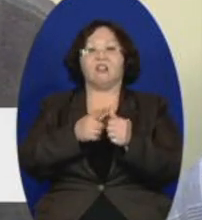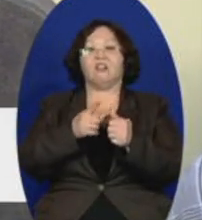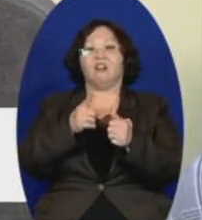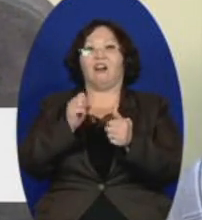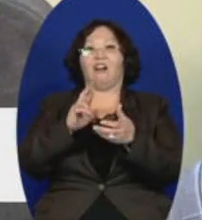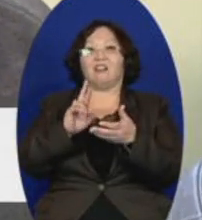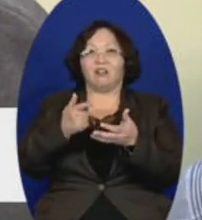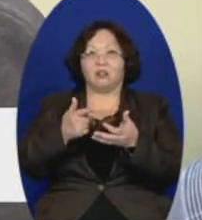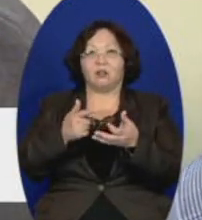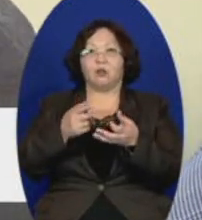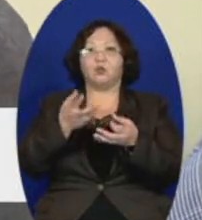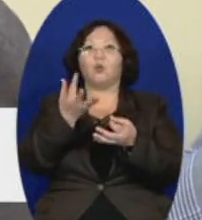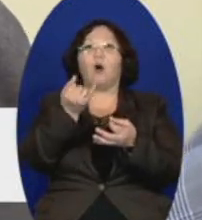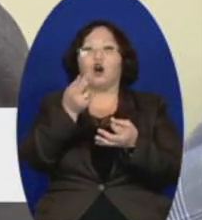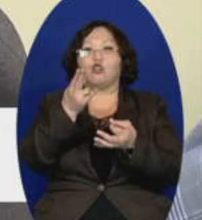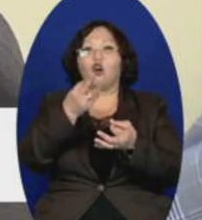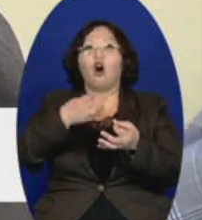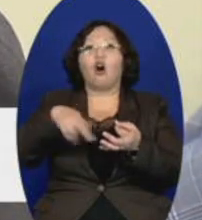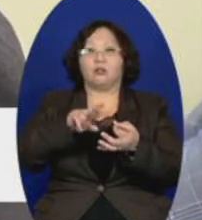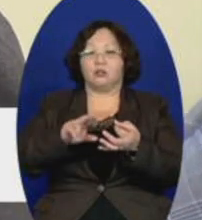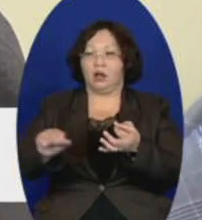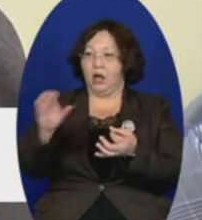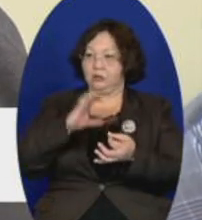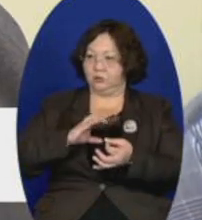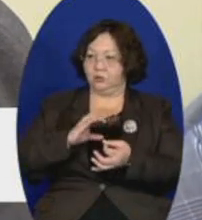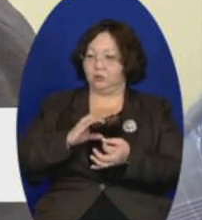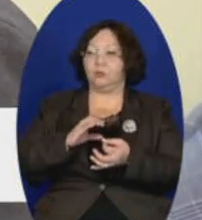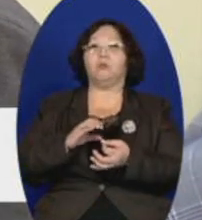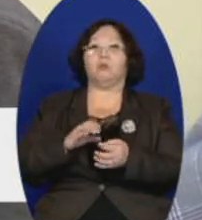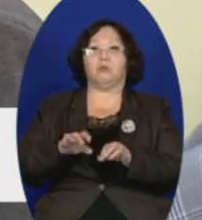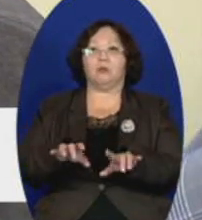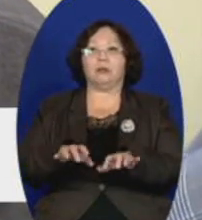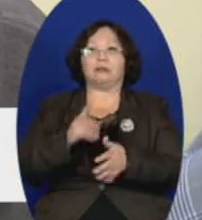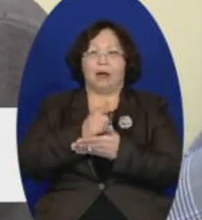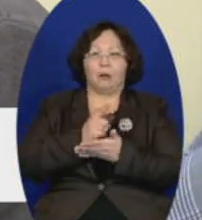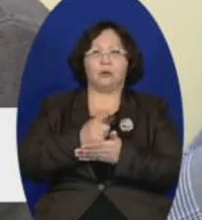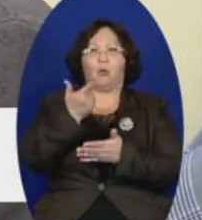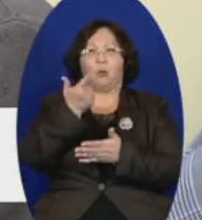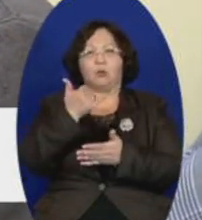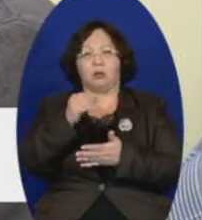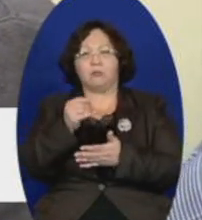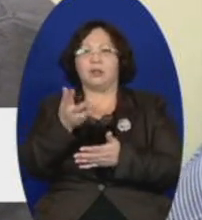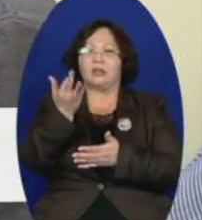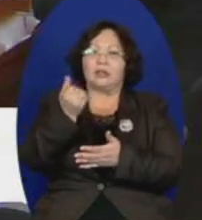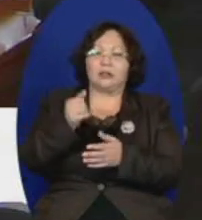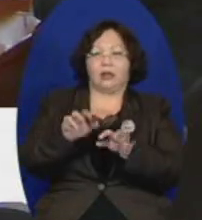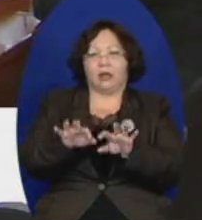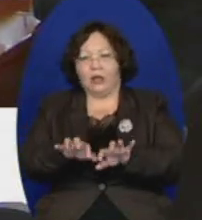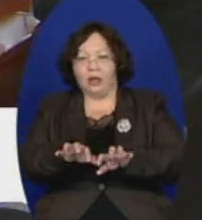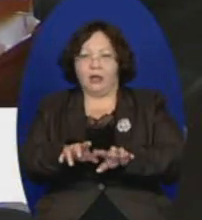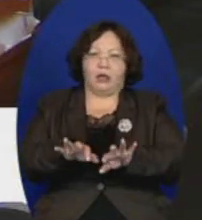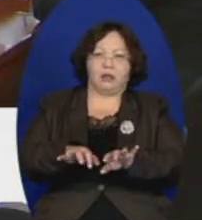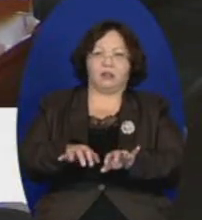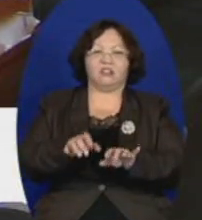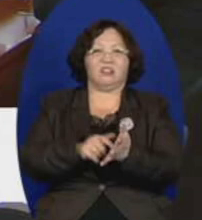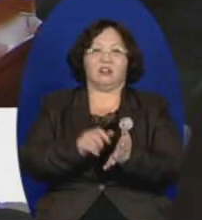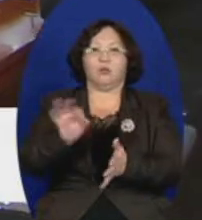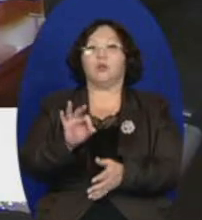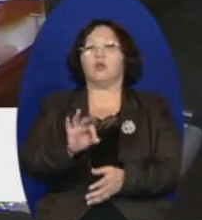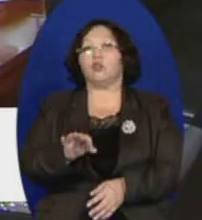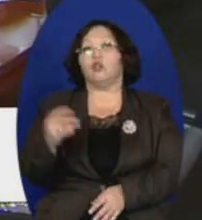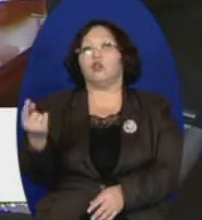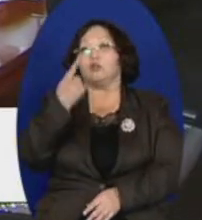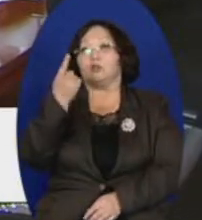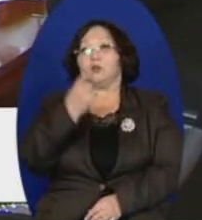тэгэнгүүт заавал тэр хаягийг би өөрөө одоо юу гэдгийг самбуугийн төдөр удамжны тетэн тоотгож хэлэх шаардлагагүй. Өндөр хөгжилтэй улс